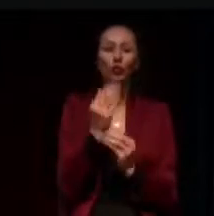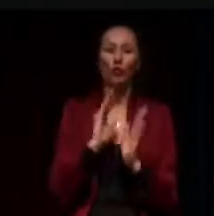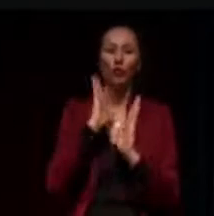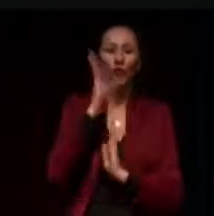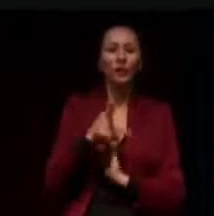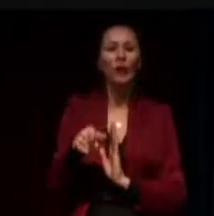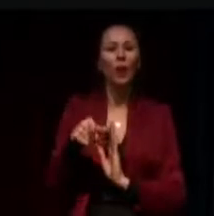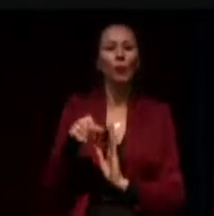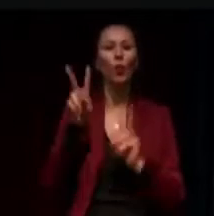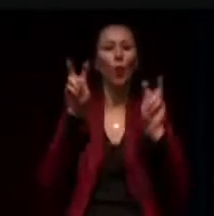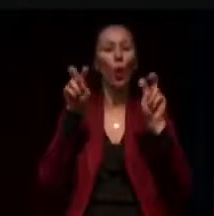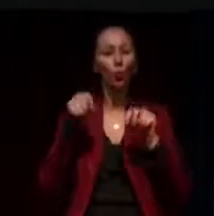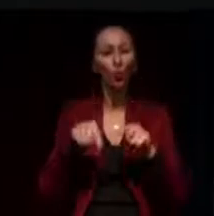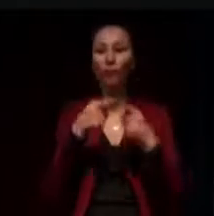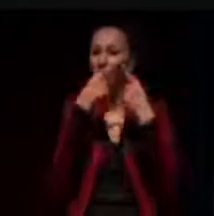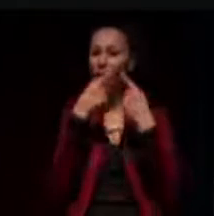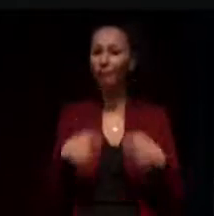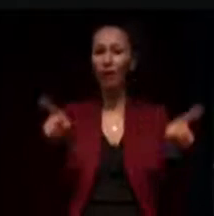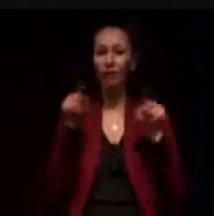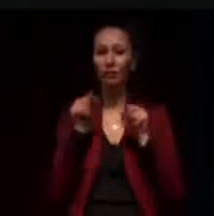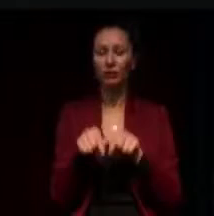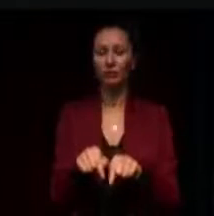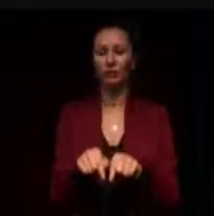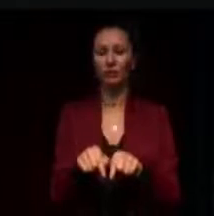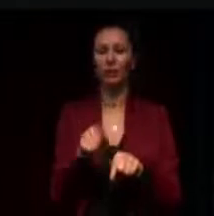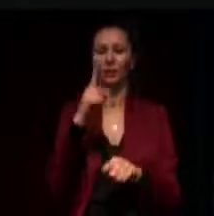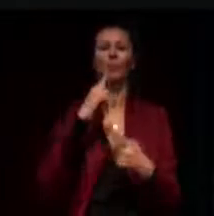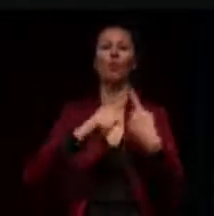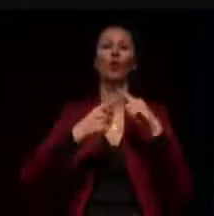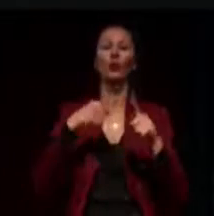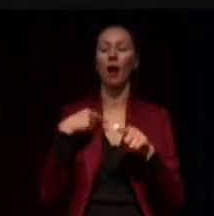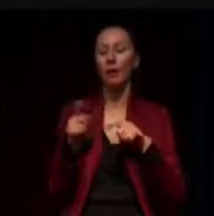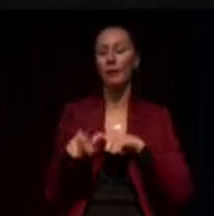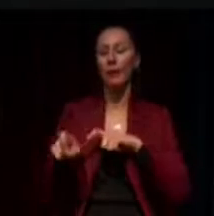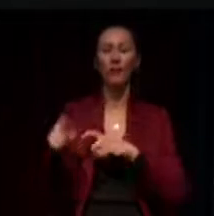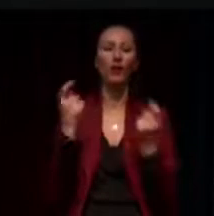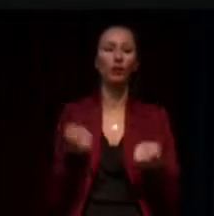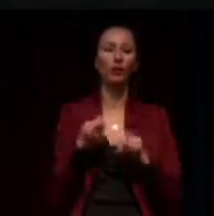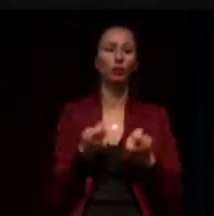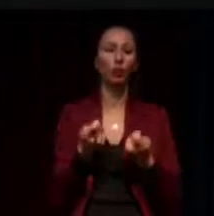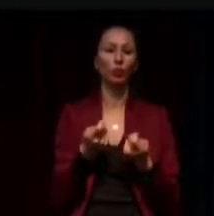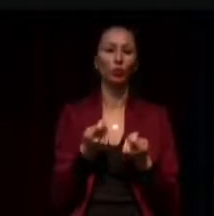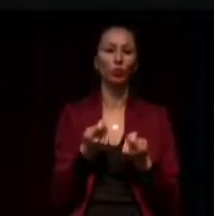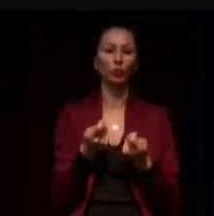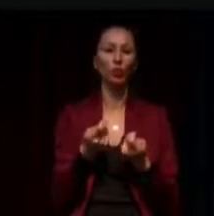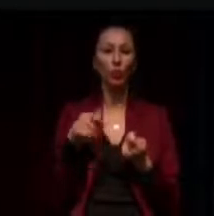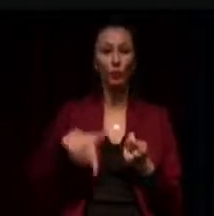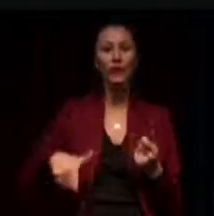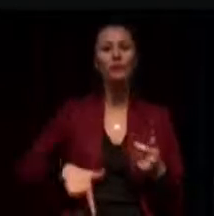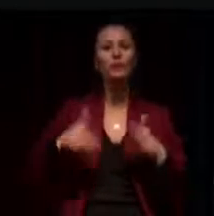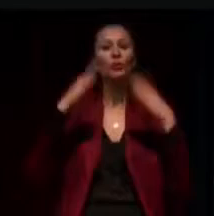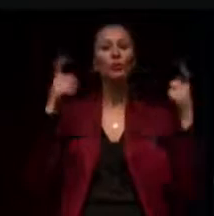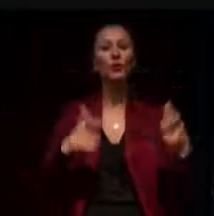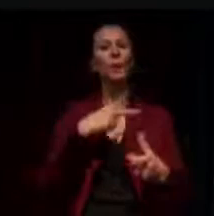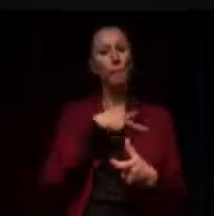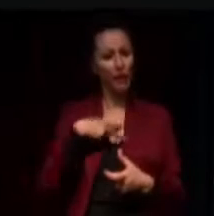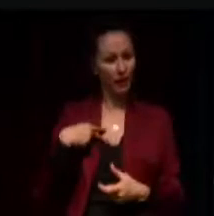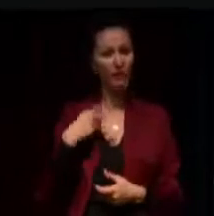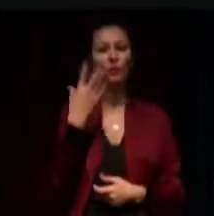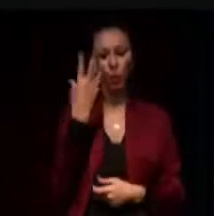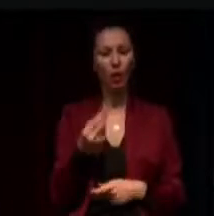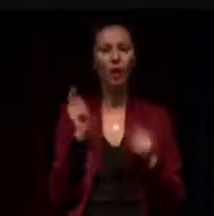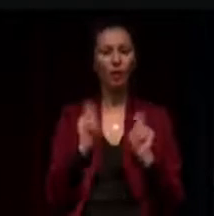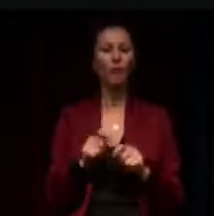konularda farklı bir politika izlemeye çalışıyoruz. Bunu İzmir Büyükşehir Belediyesi olarak da yapıyoruz